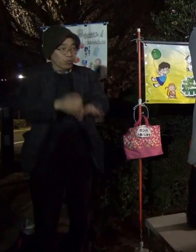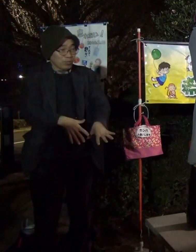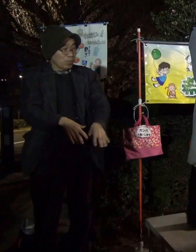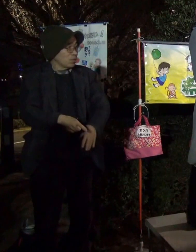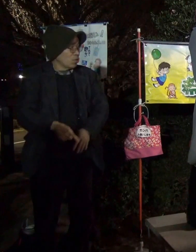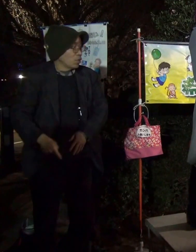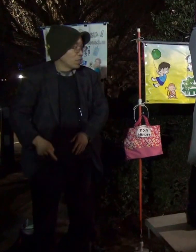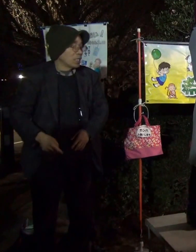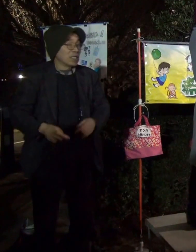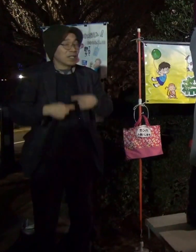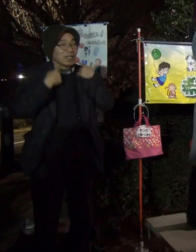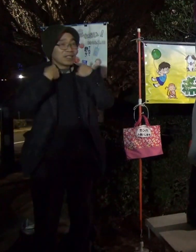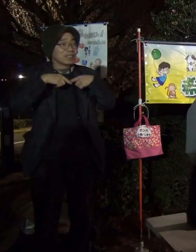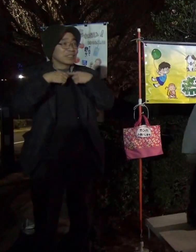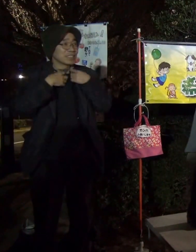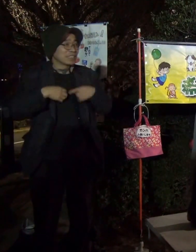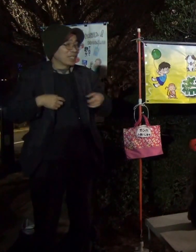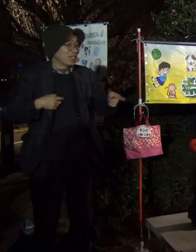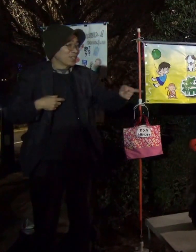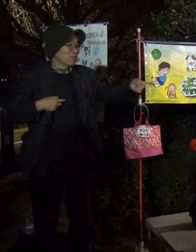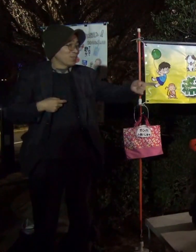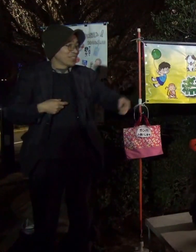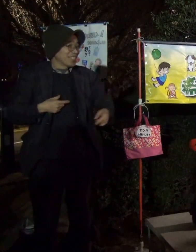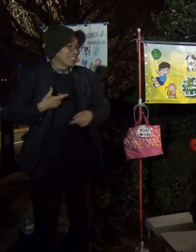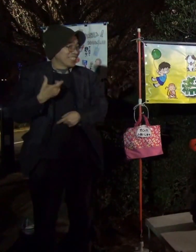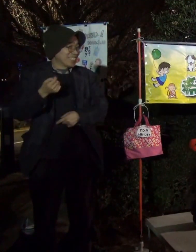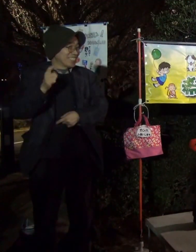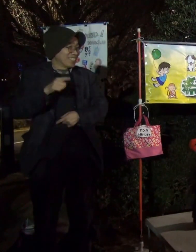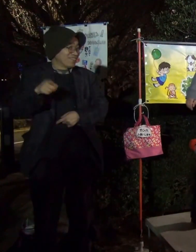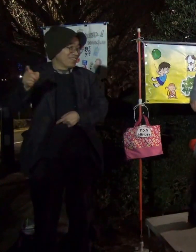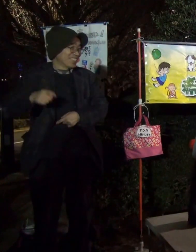とってもお金持ちの方が来そう。 もう見つかりました